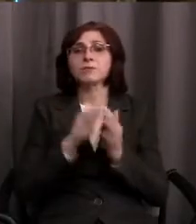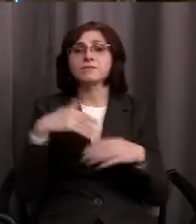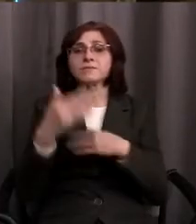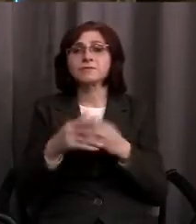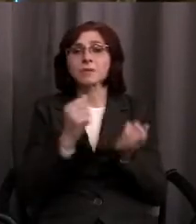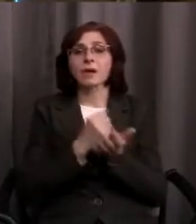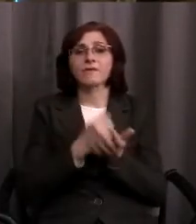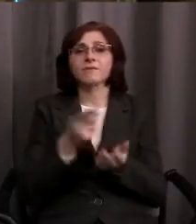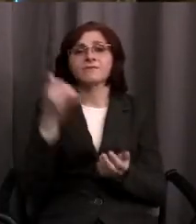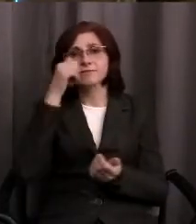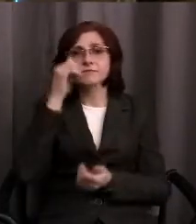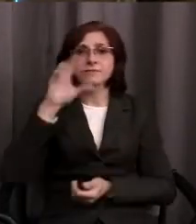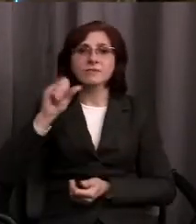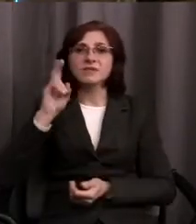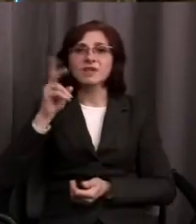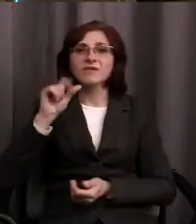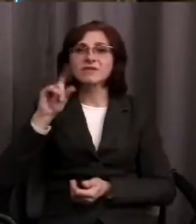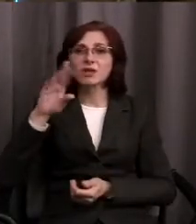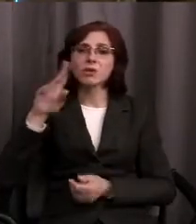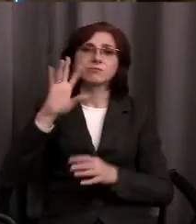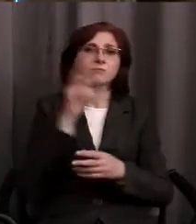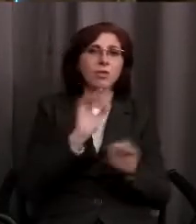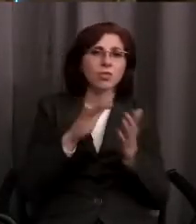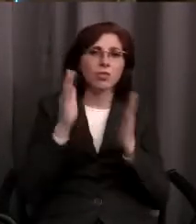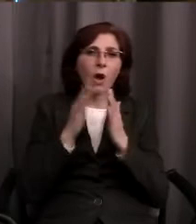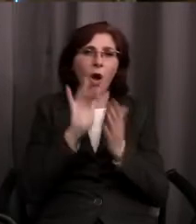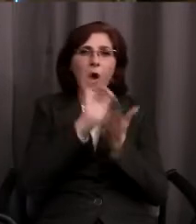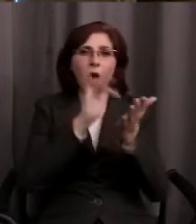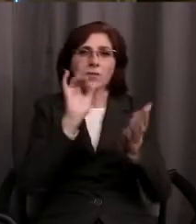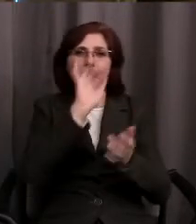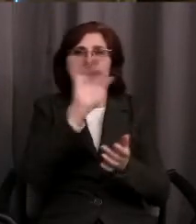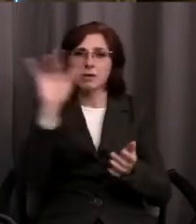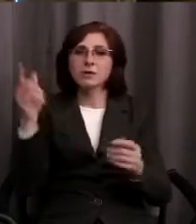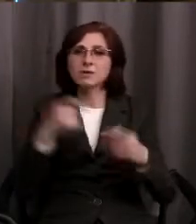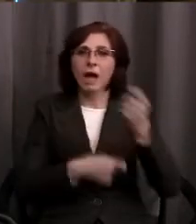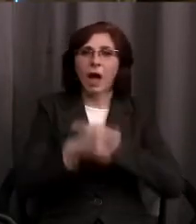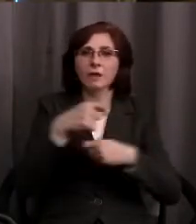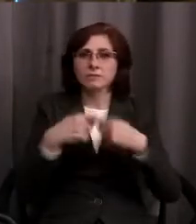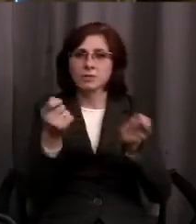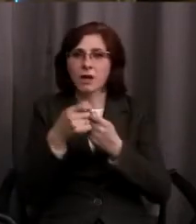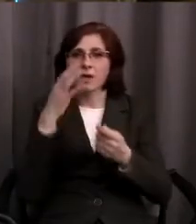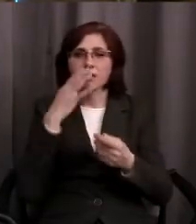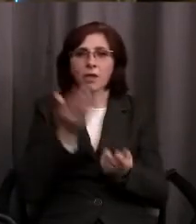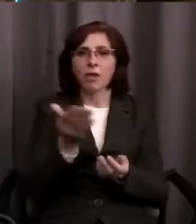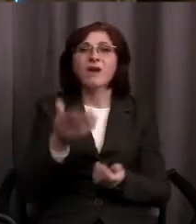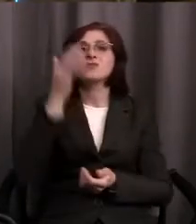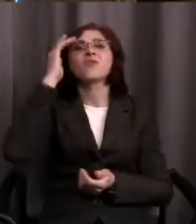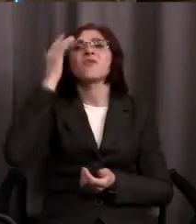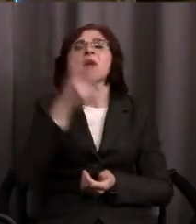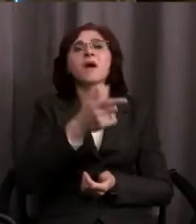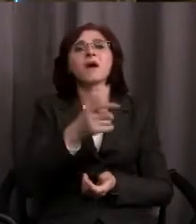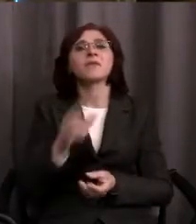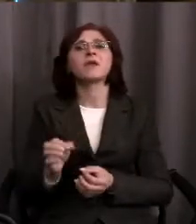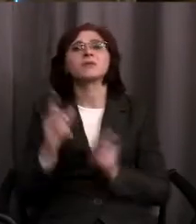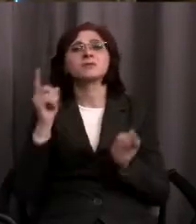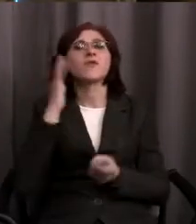było tutaj mówione o akwizytorach. Mówię tak, no a skąd pani ma wiedzę na temat tego, co dzisiaj się w tym